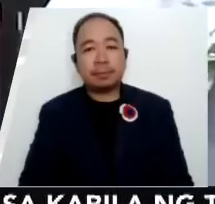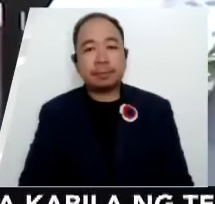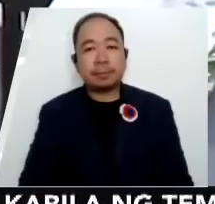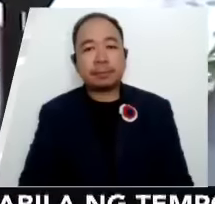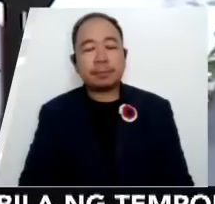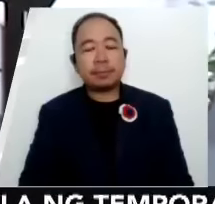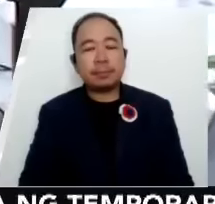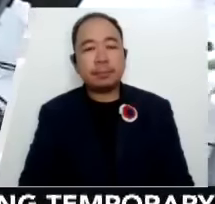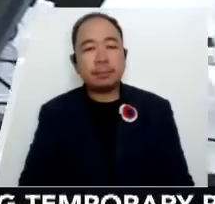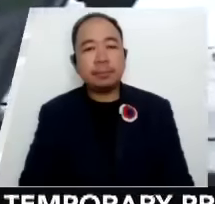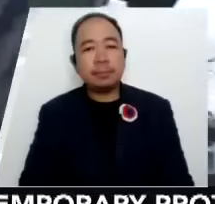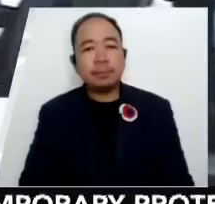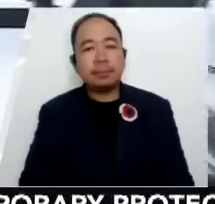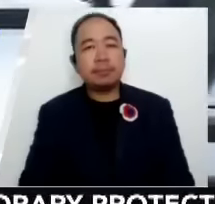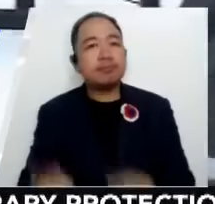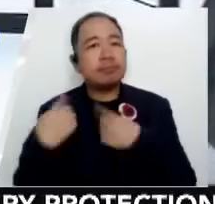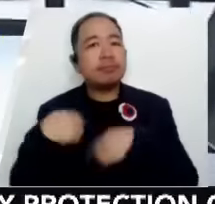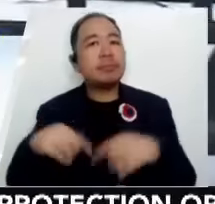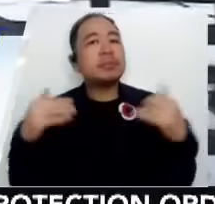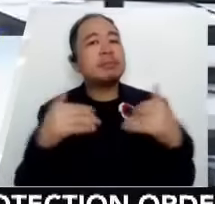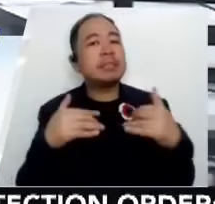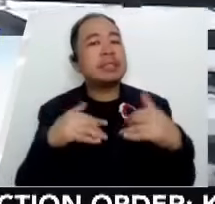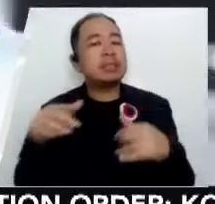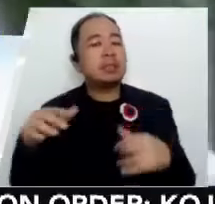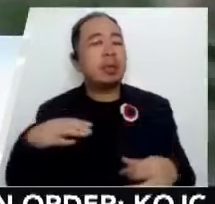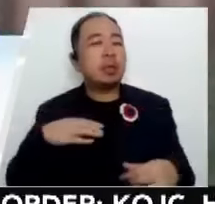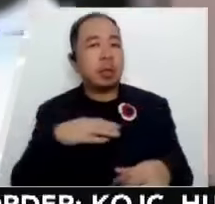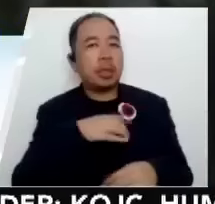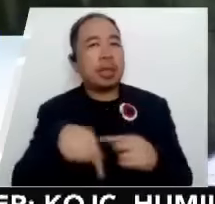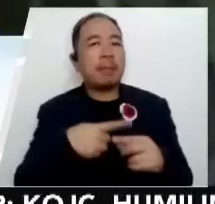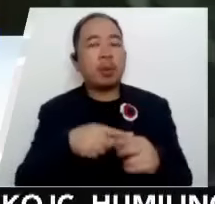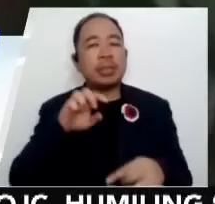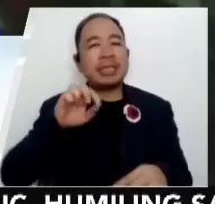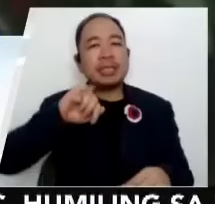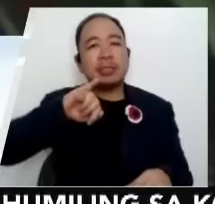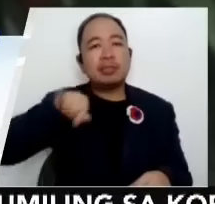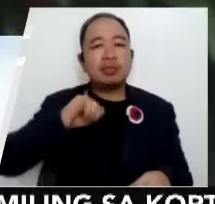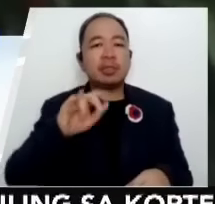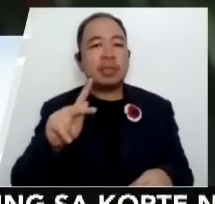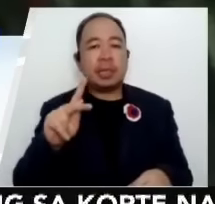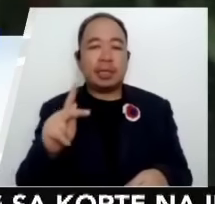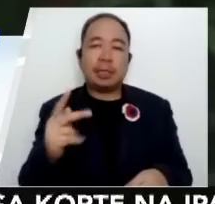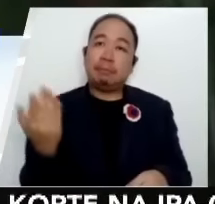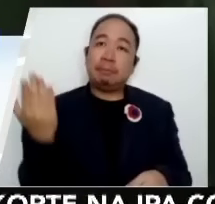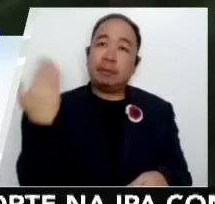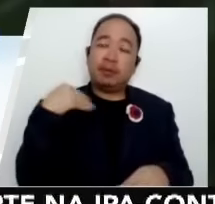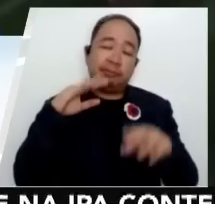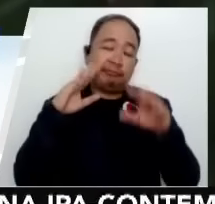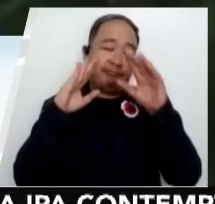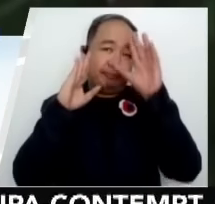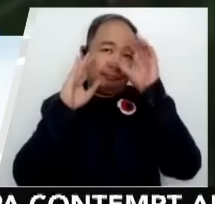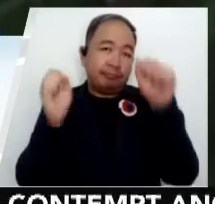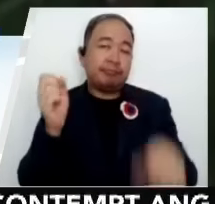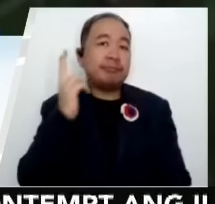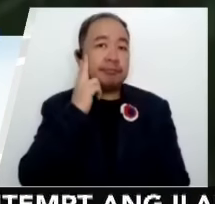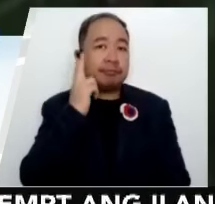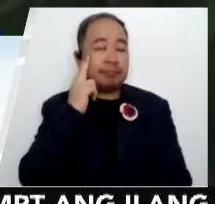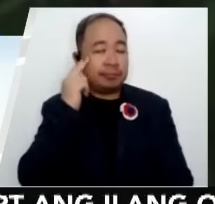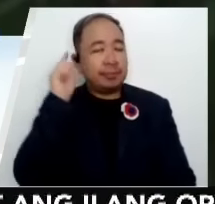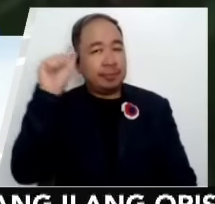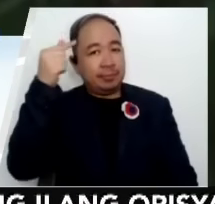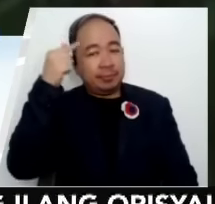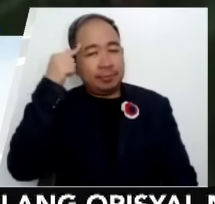Sa pagdinig sa Kamara tungkol sa umunay extrajudicial killing noong panahon ng Duterte administration, humarap sa Quadcom panel